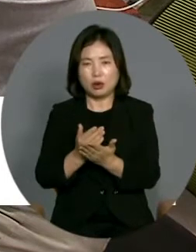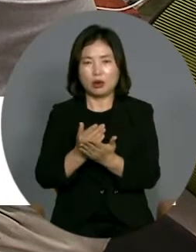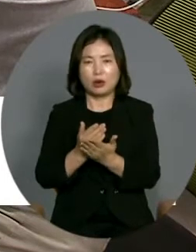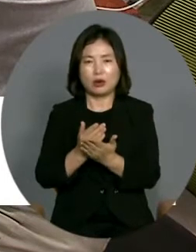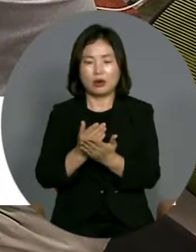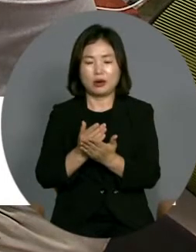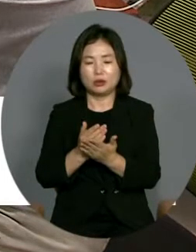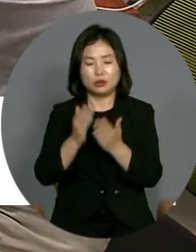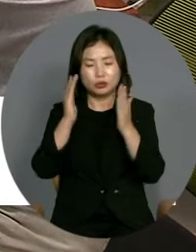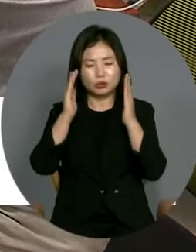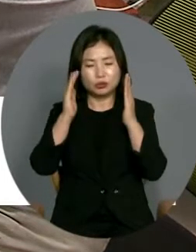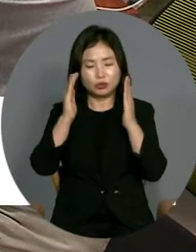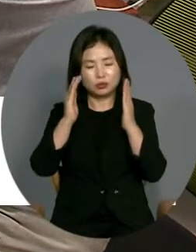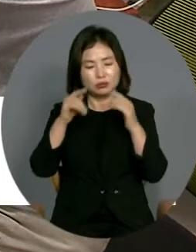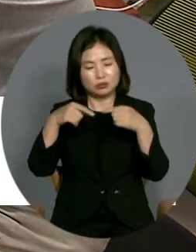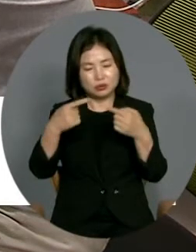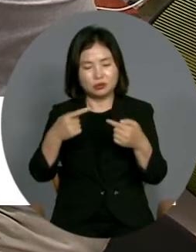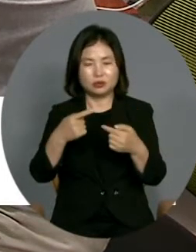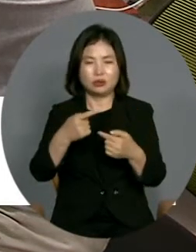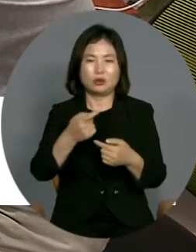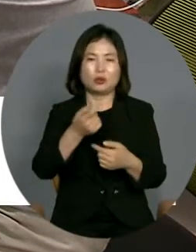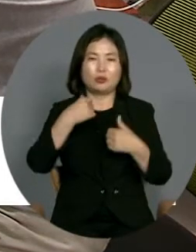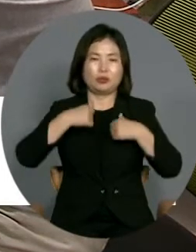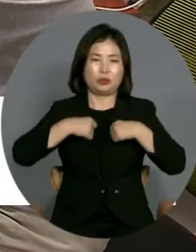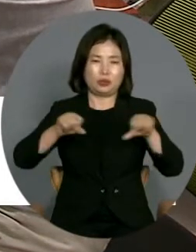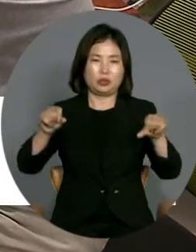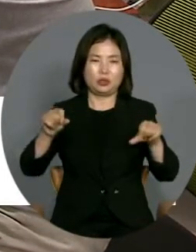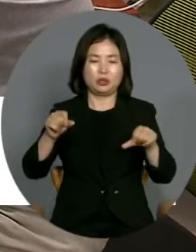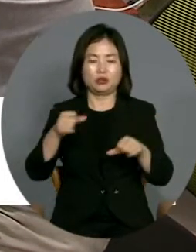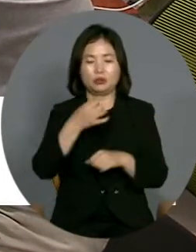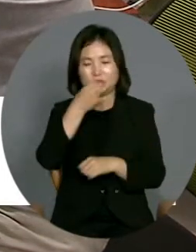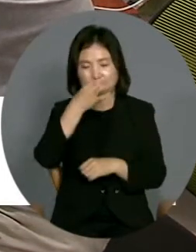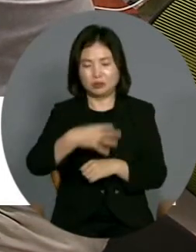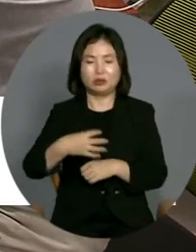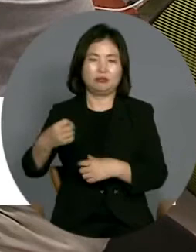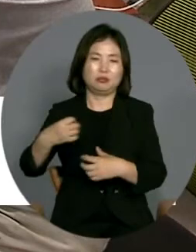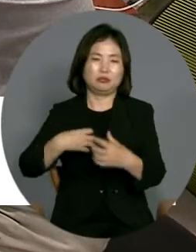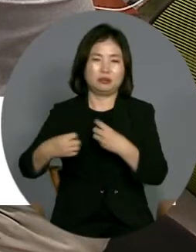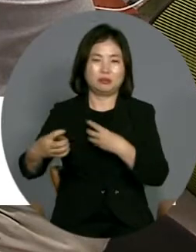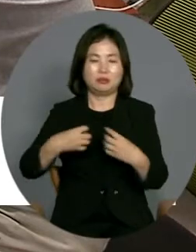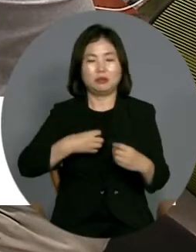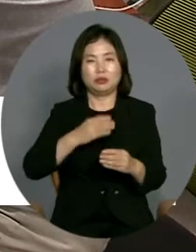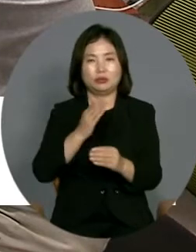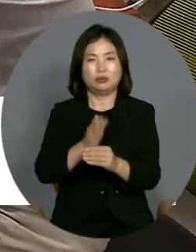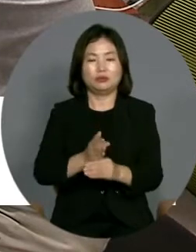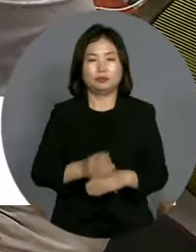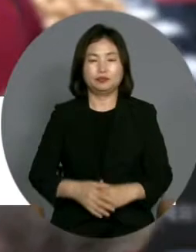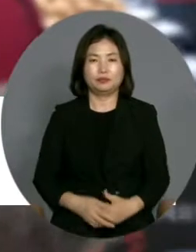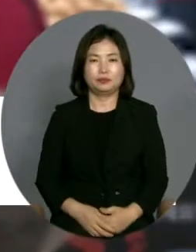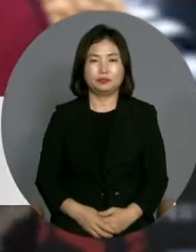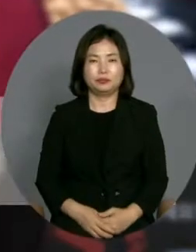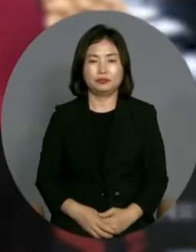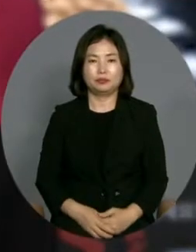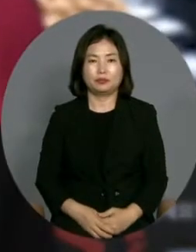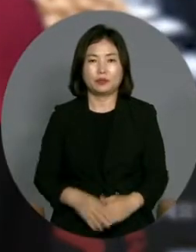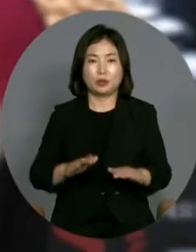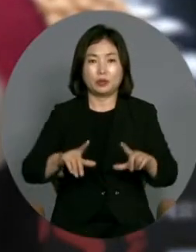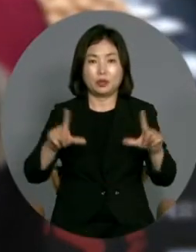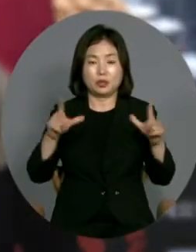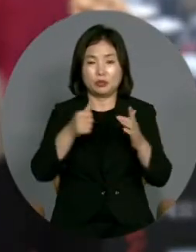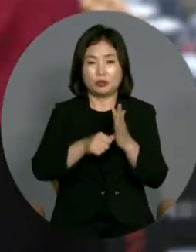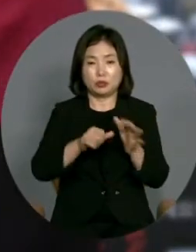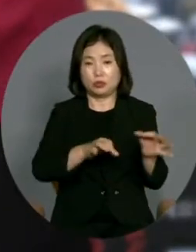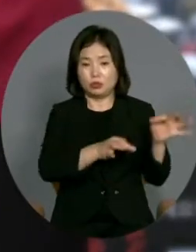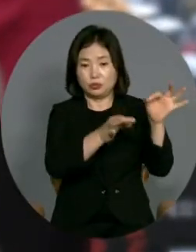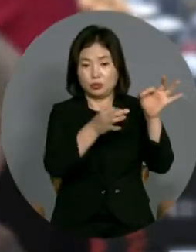이미 수강을 포기하고 좀 힘들다는 이야기들을 많이 하시는 그런 편입니다. 올 들어 물가는